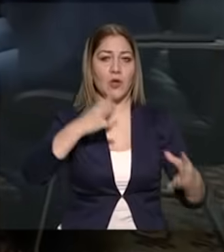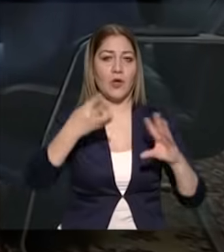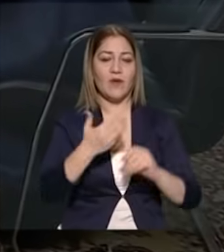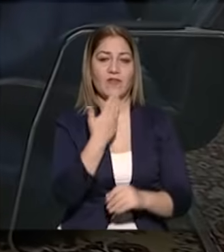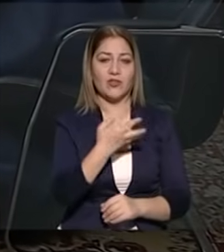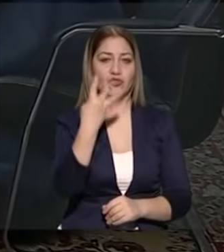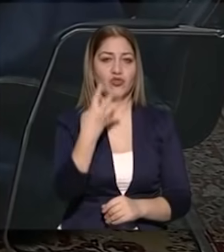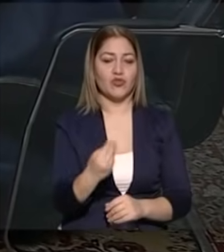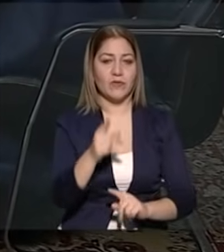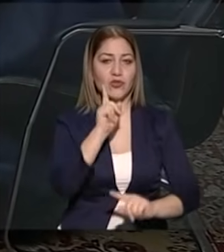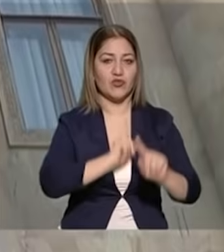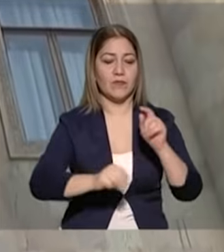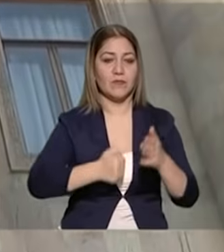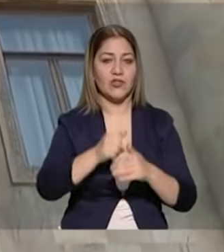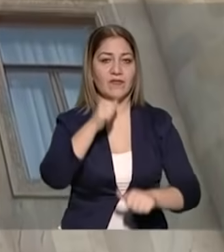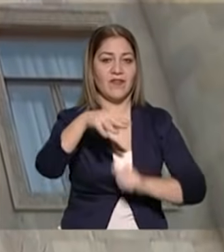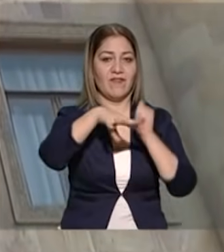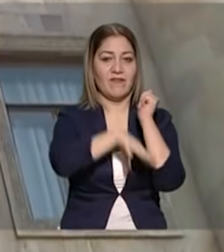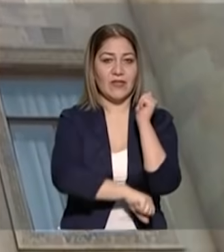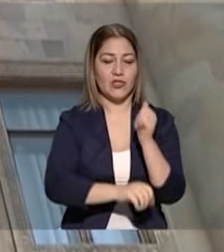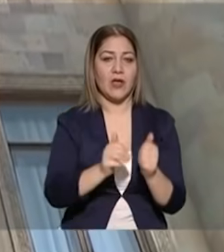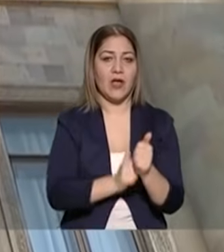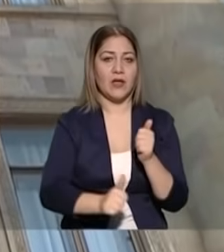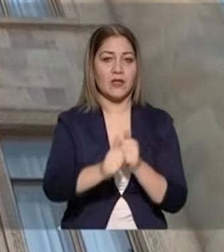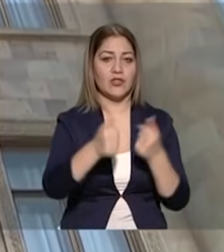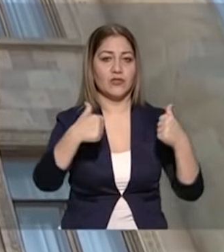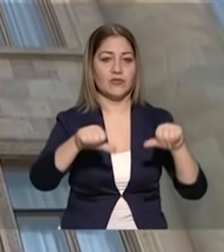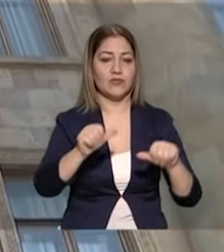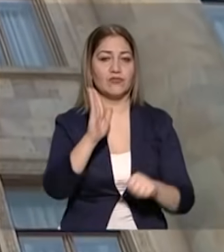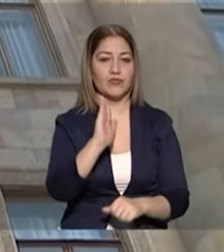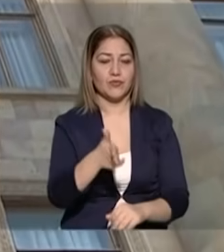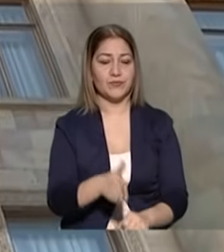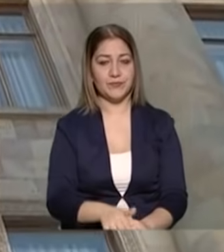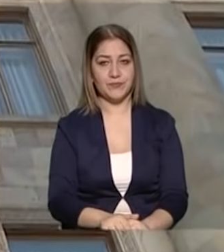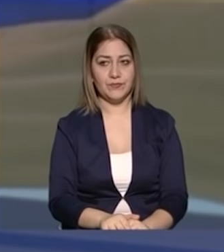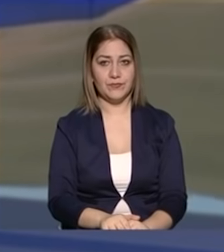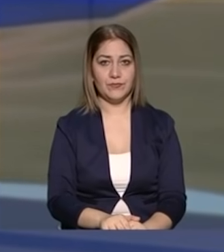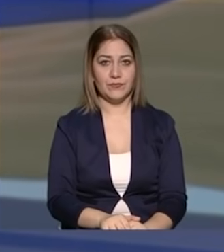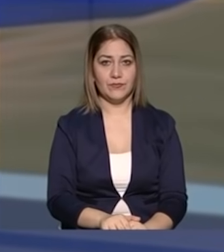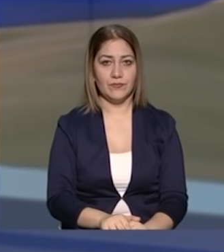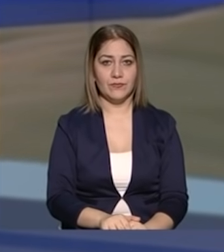նստաշրջանի վերջին քարորյան, մինչև տարեվերջ սպասվում են նաև արտահերթ նիստեր։ Շողի Գալստյան, Արտա Գևորգյան, Լուրեր։